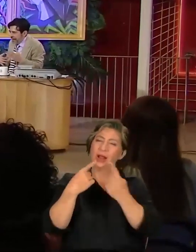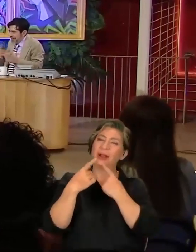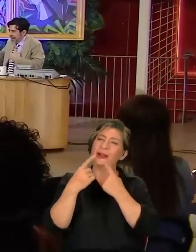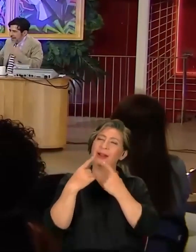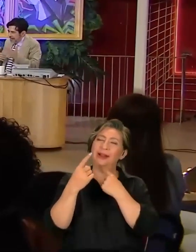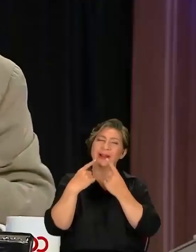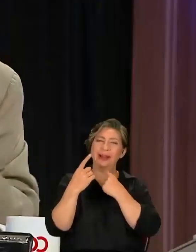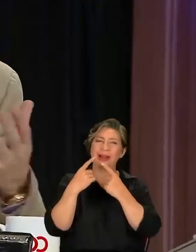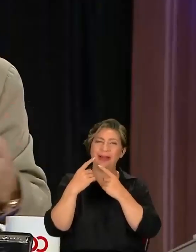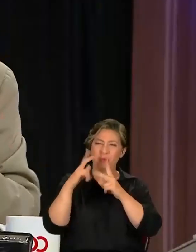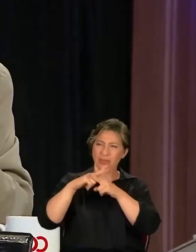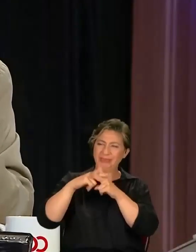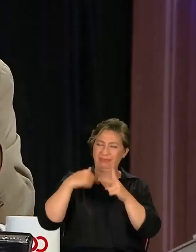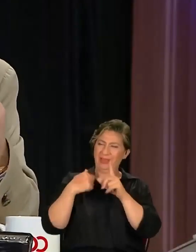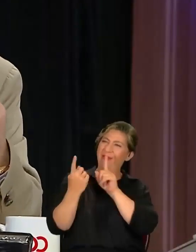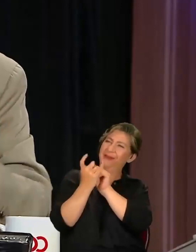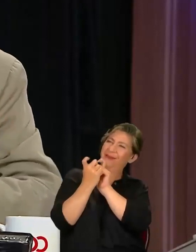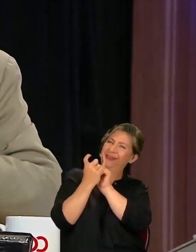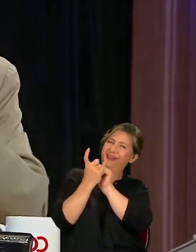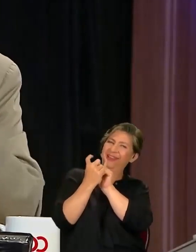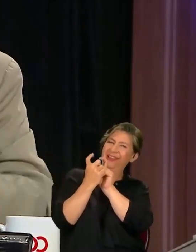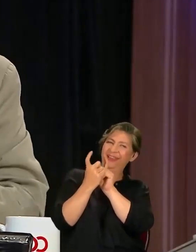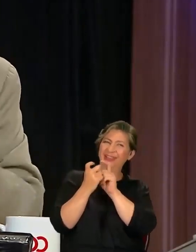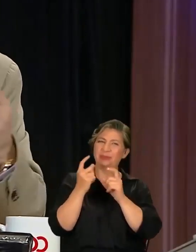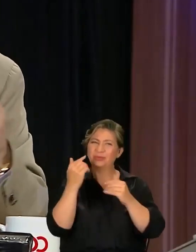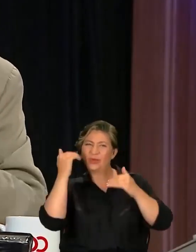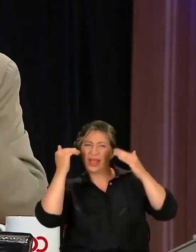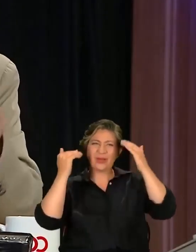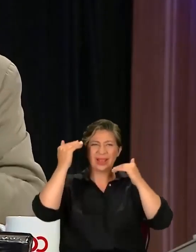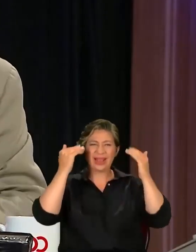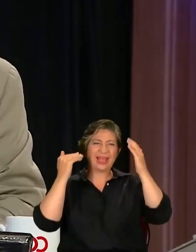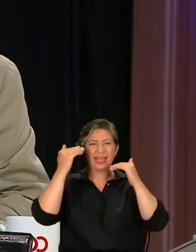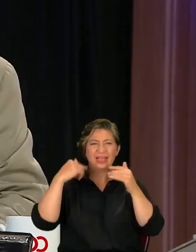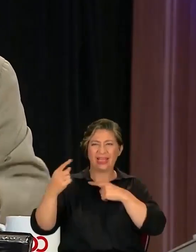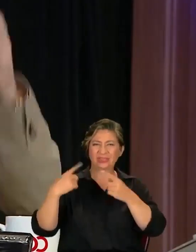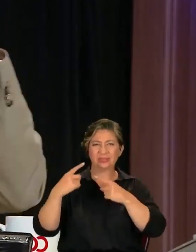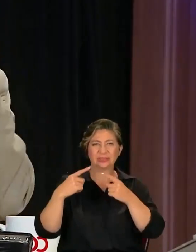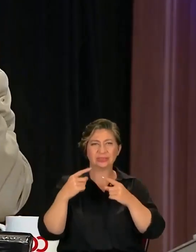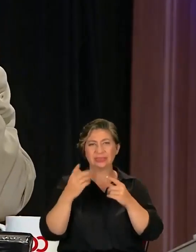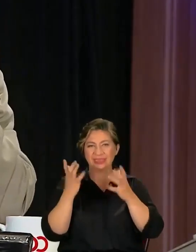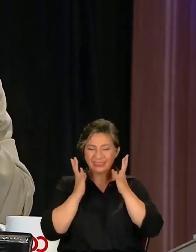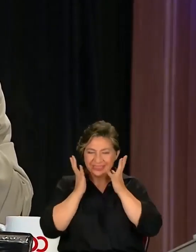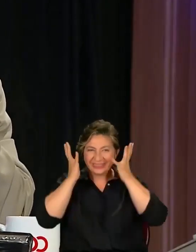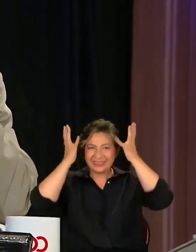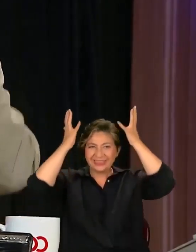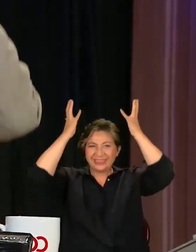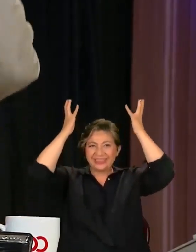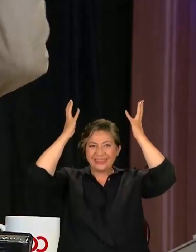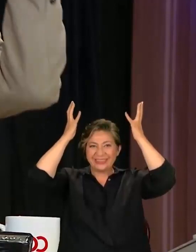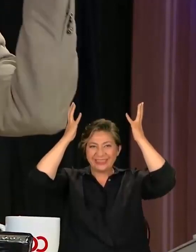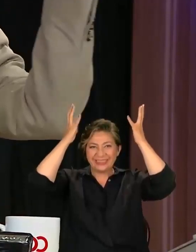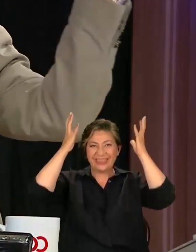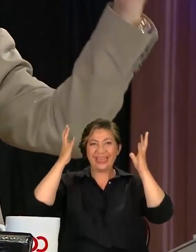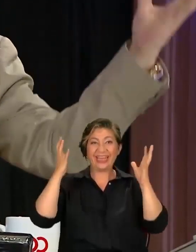böyle işte böyle bir şey. Hani laflarda böyle bir ukalalıklar oldu karşılıklı filan. Neden sonra kaskımı